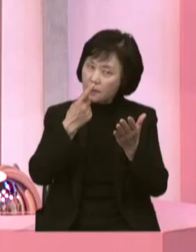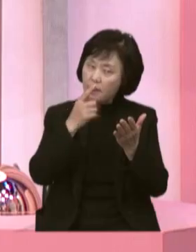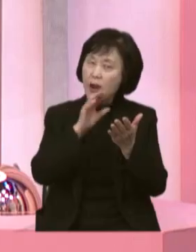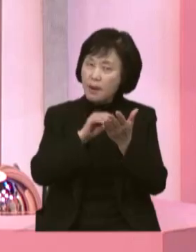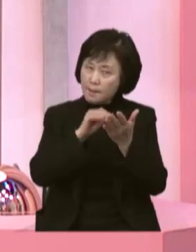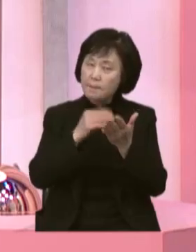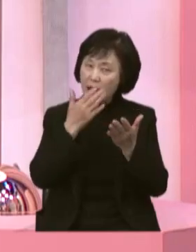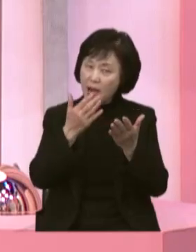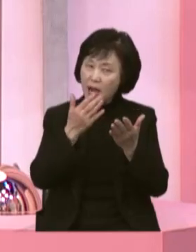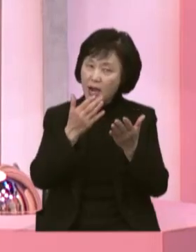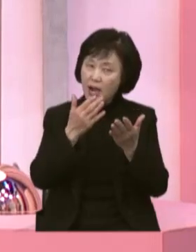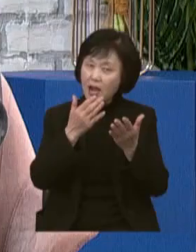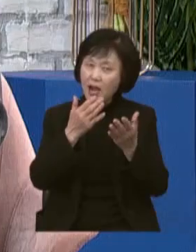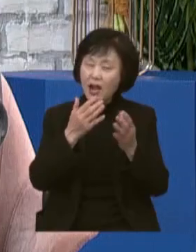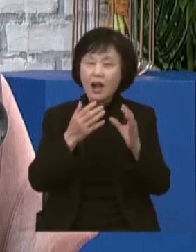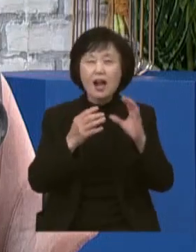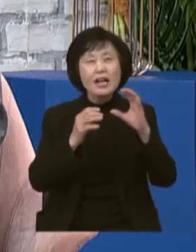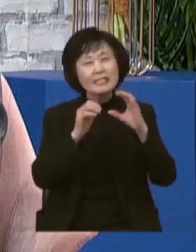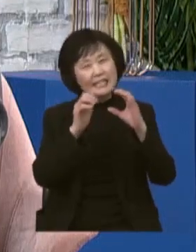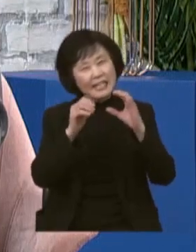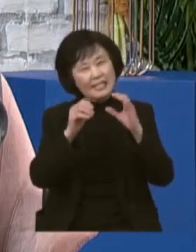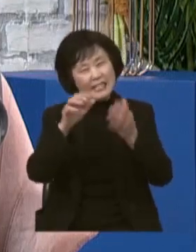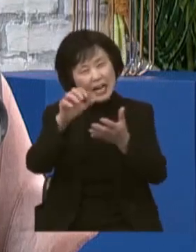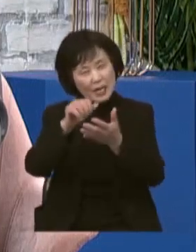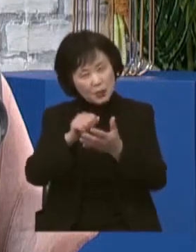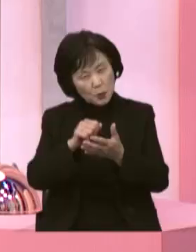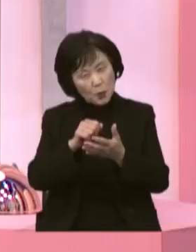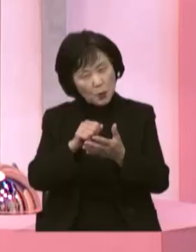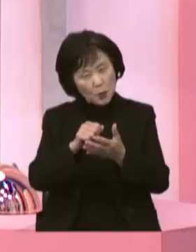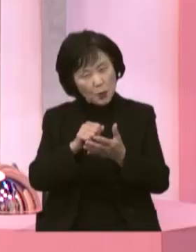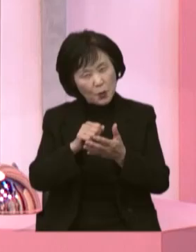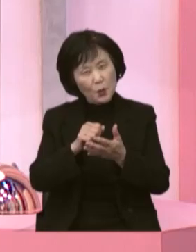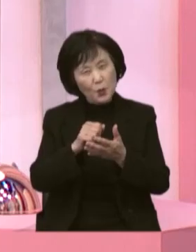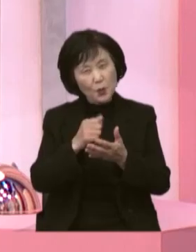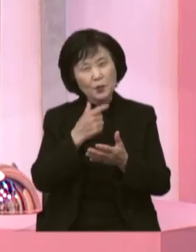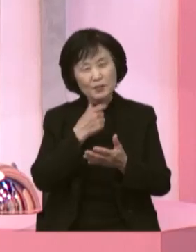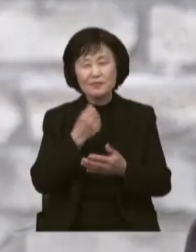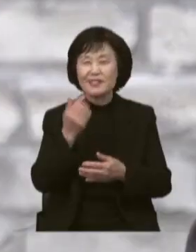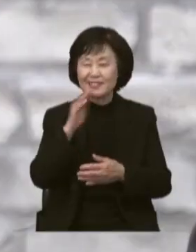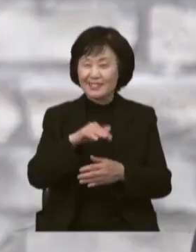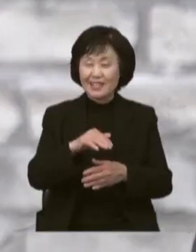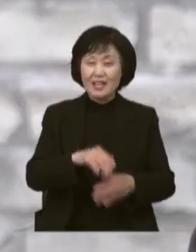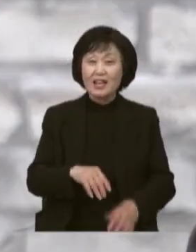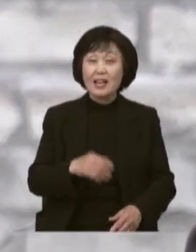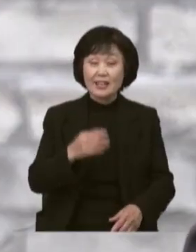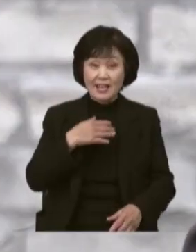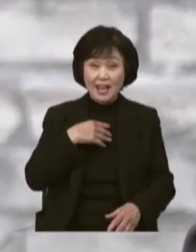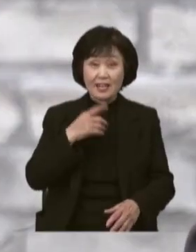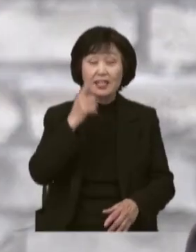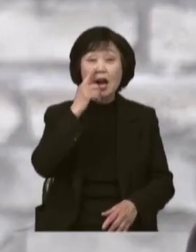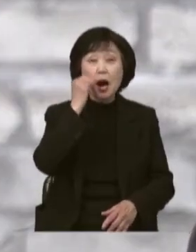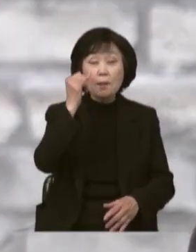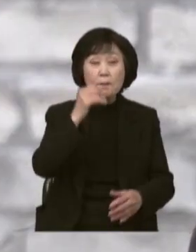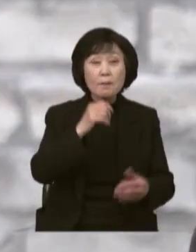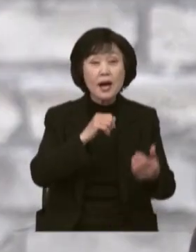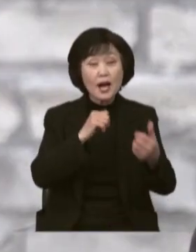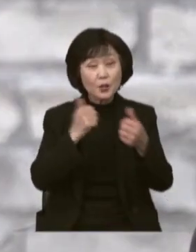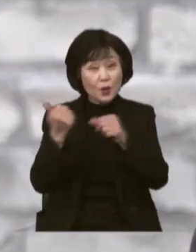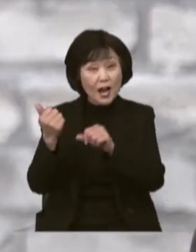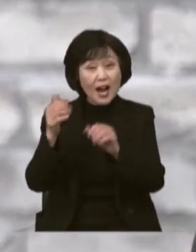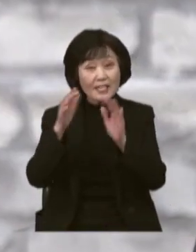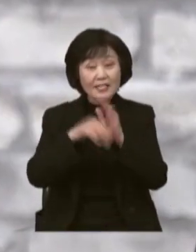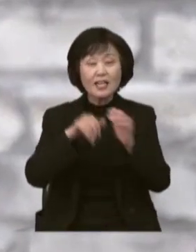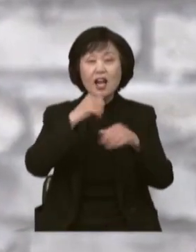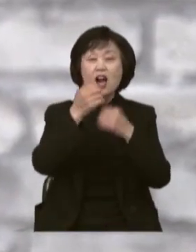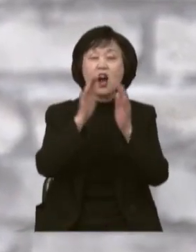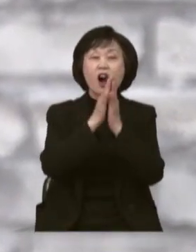언젠가는 이 CTSN에 한번 갖다 줘. 아 오늘 갖고 오셨어야지. 그치. 시골에 있어 시골에. 제가 그때 저기 장례식장에. 그래. 네,